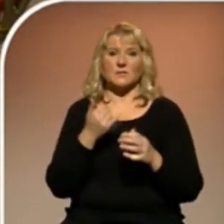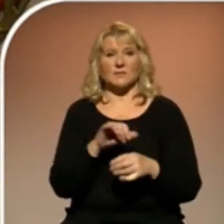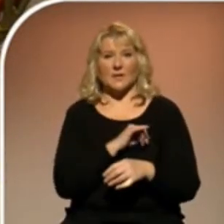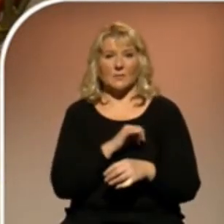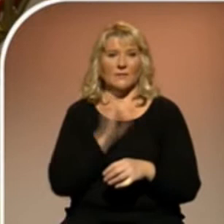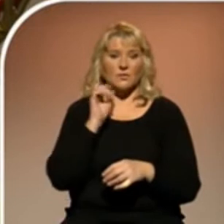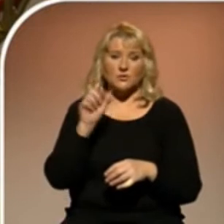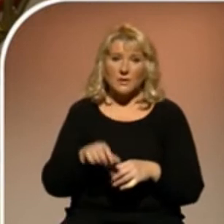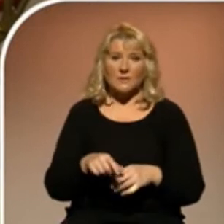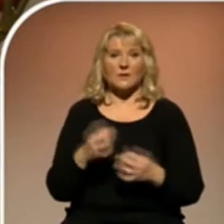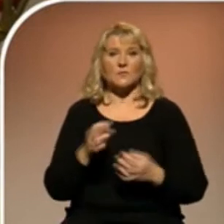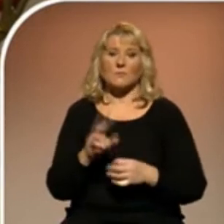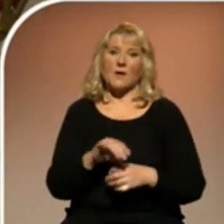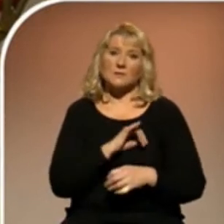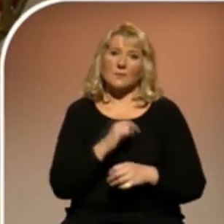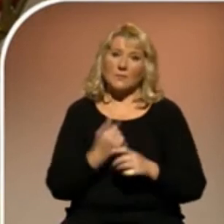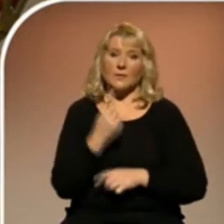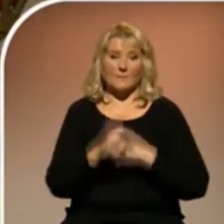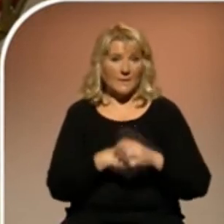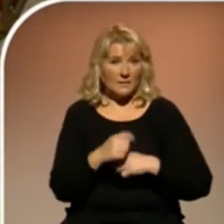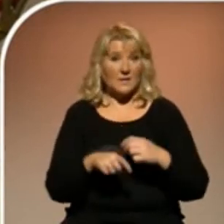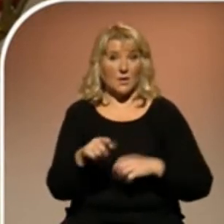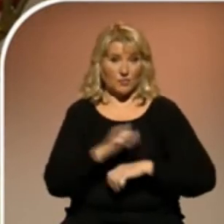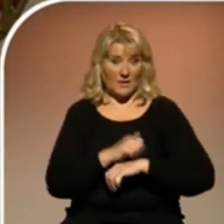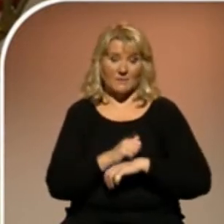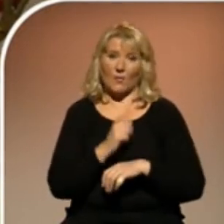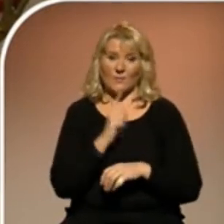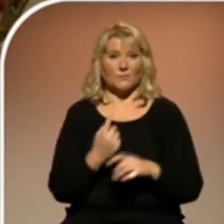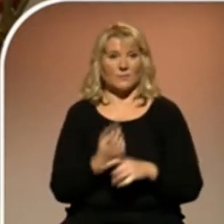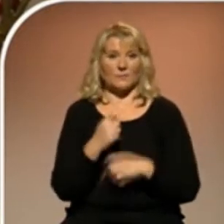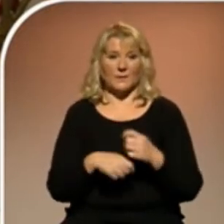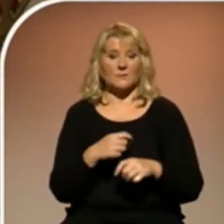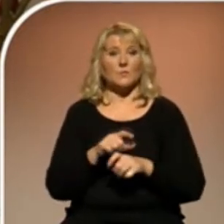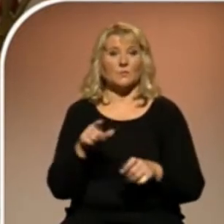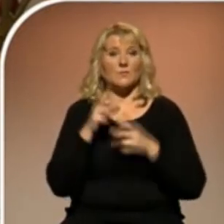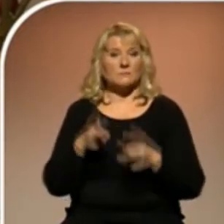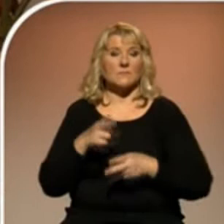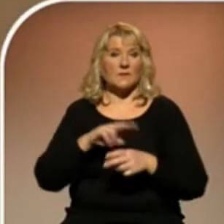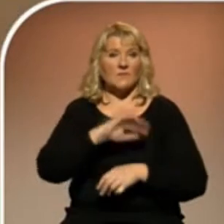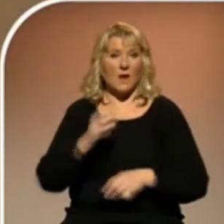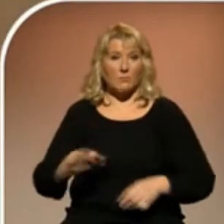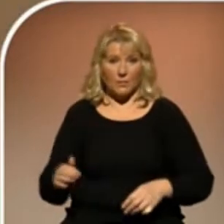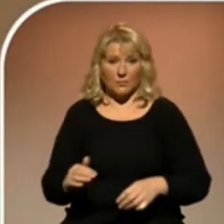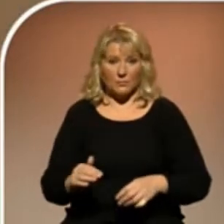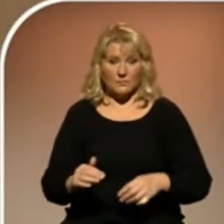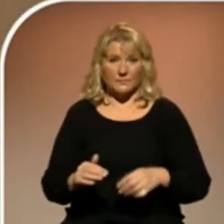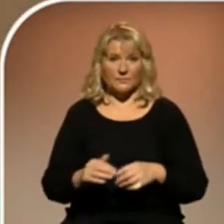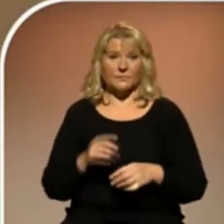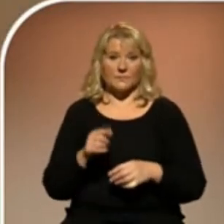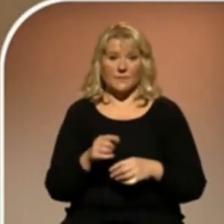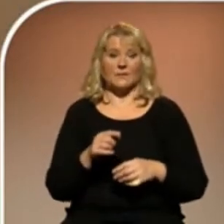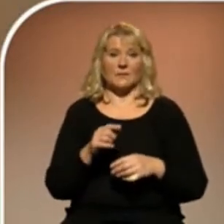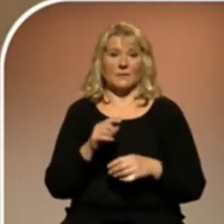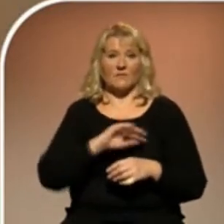zajímavé ženy, které mají zajímavé povolání. A Žaneta má opravdu zajímavé povolání, protože vy jste velbloudářka. Máte velbloudy, nejenom